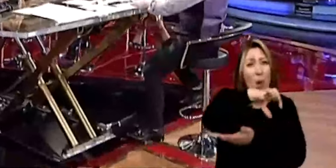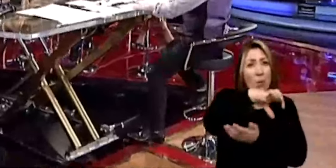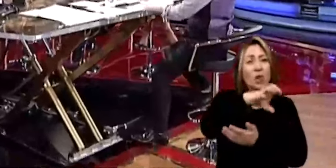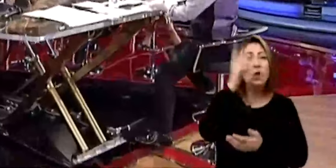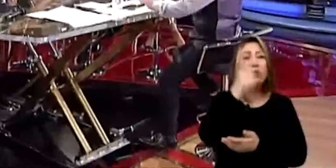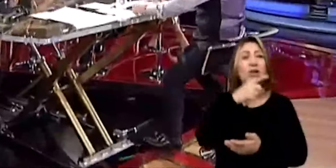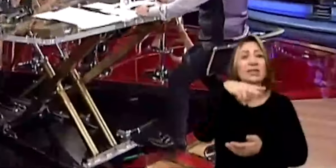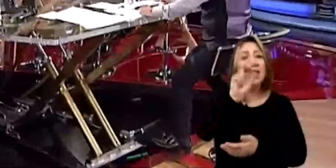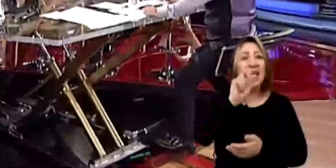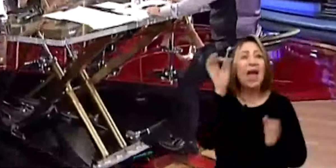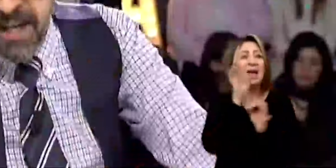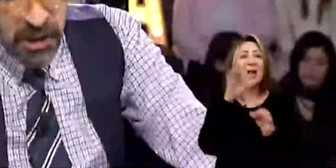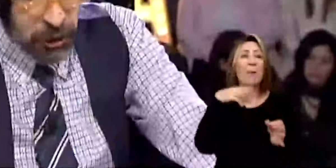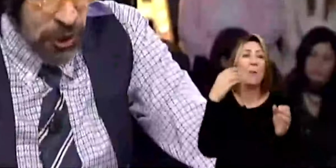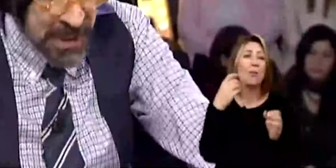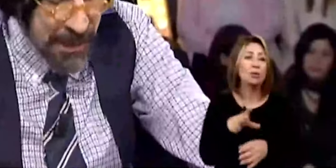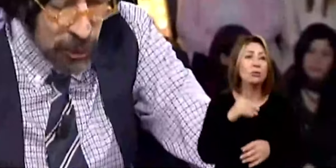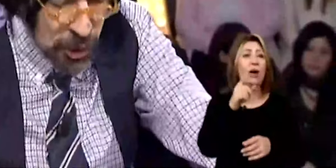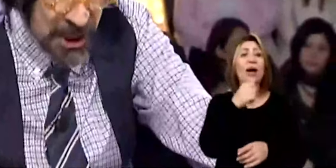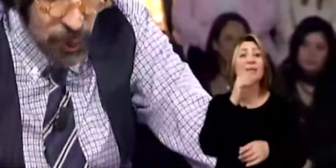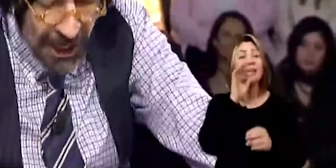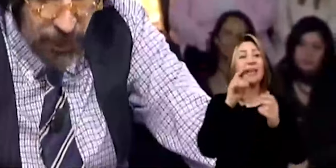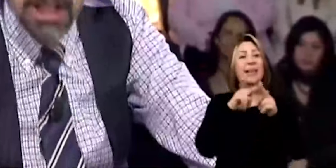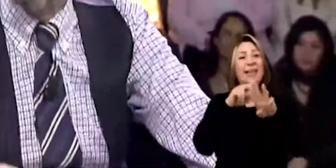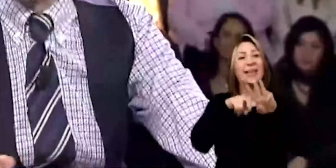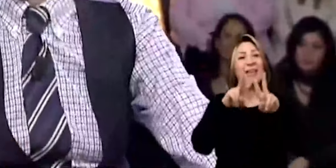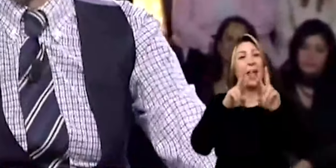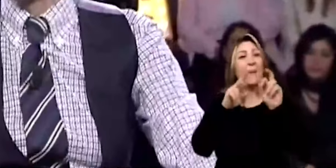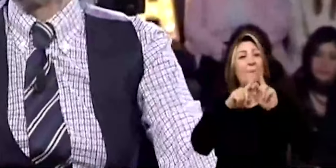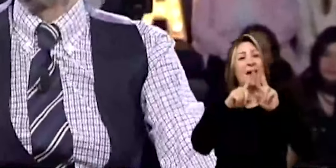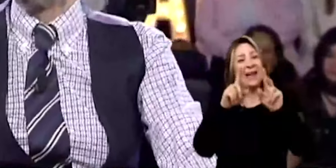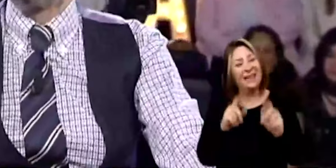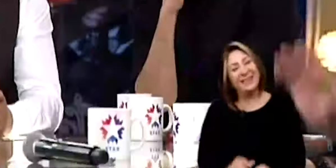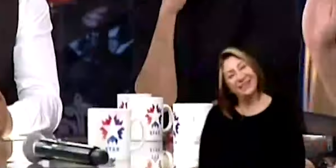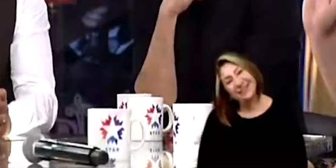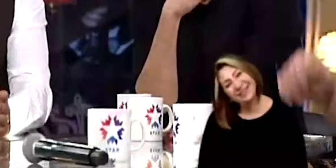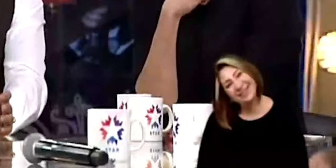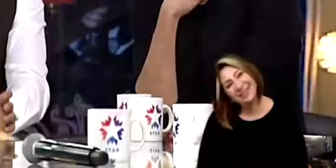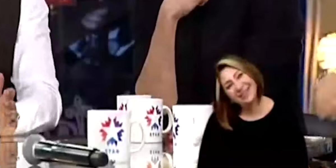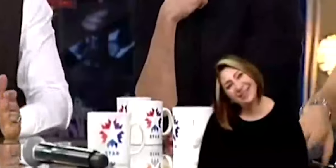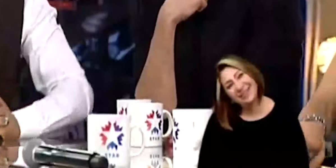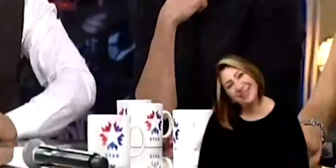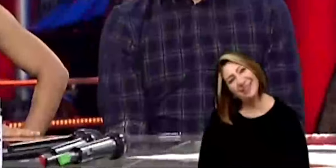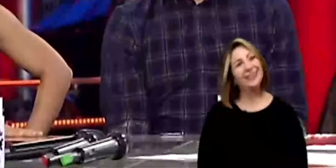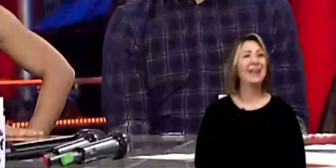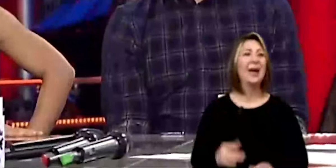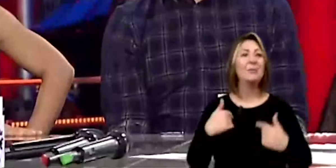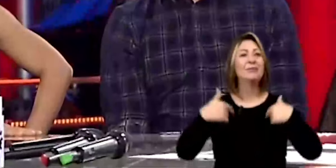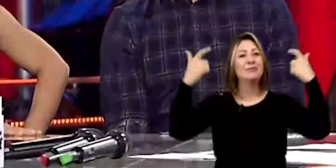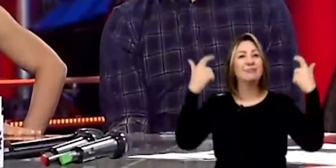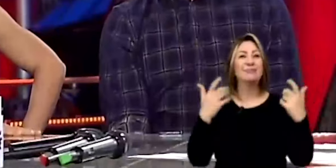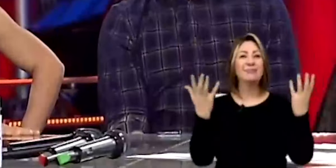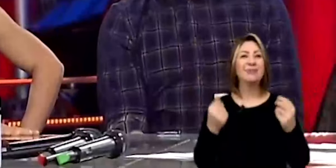aşamasında %80 erken boşalacak. Bu erkeklere açıklıyorum. Kemal evet. Uçar, Bülent Polat, Bay J. Hayda. İhale bize kaldı.